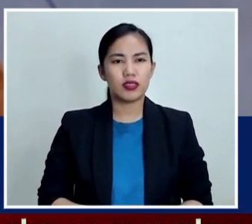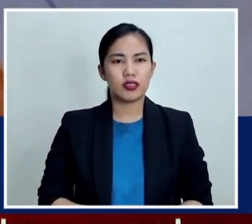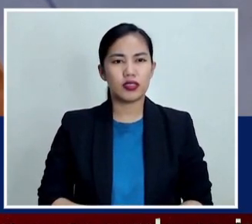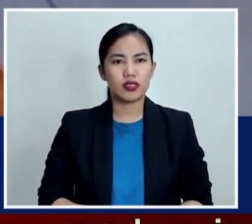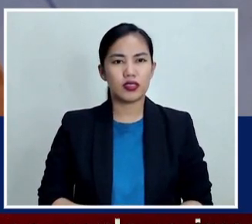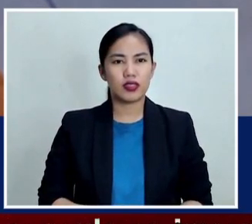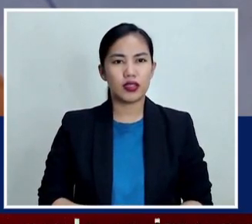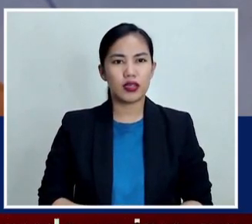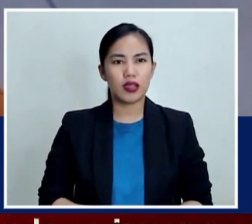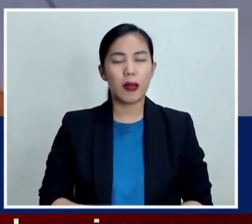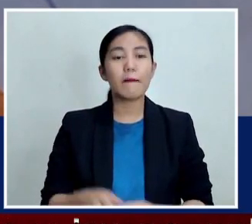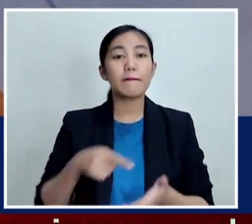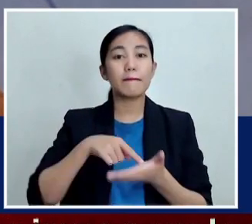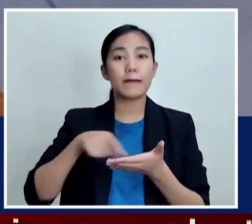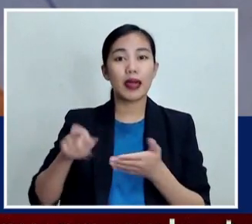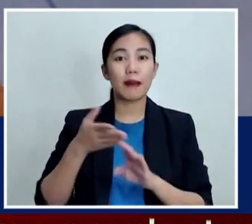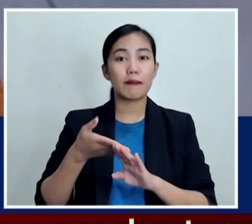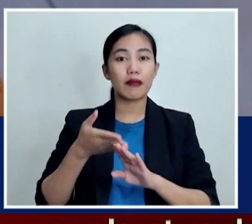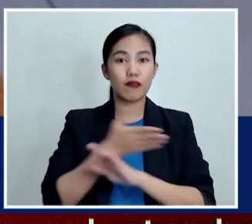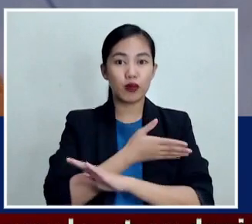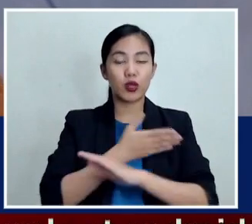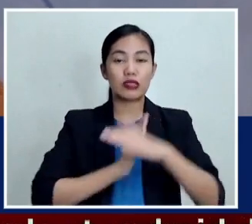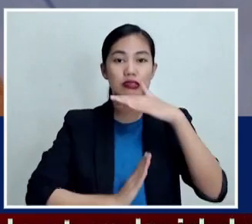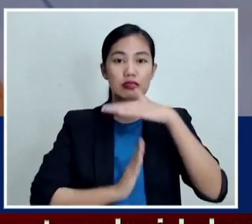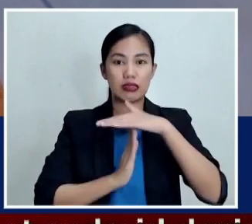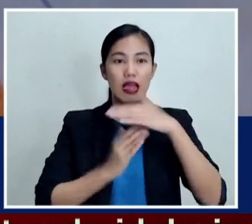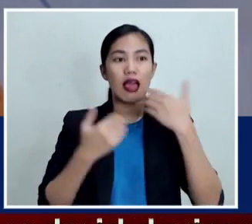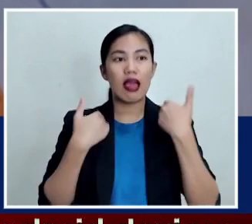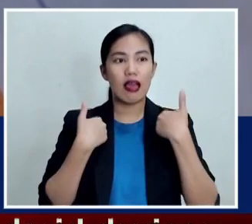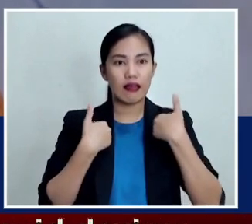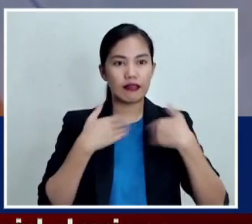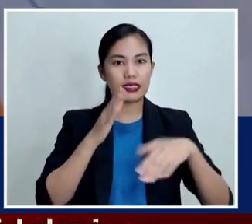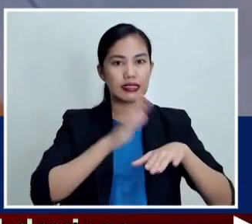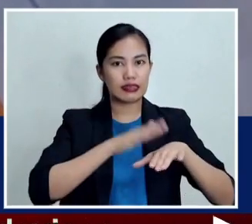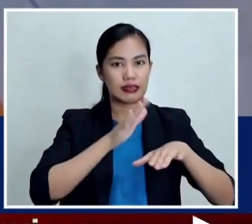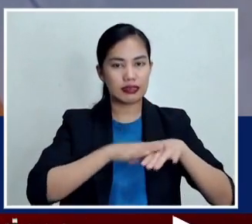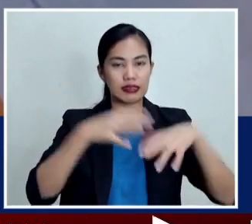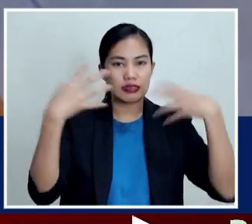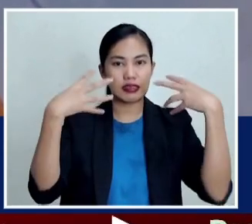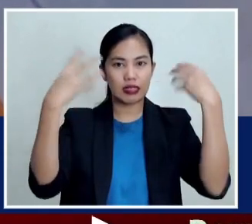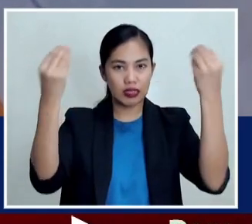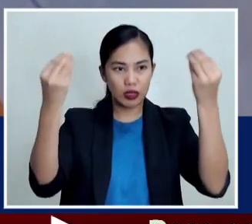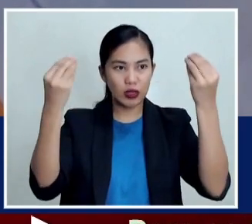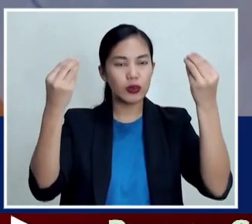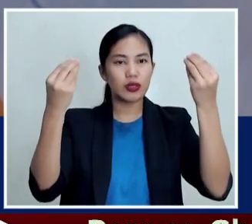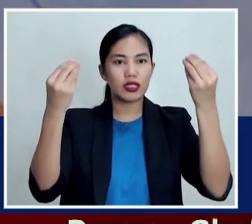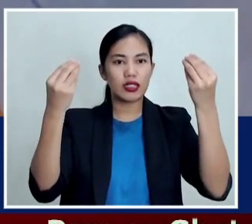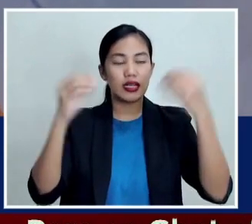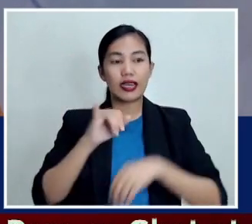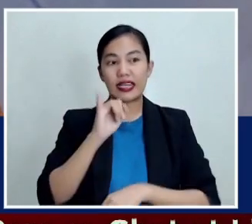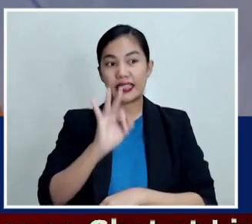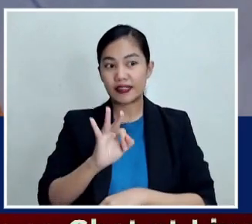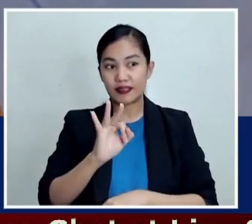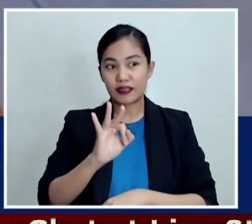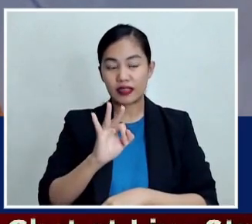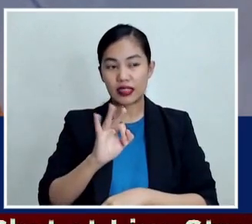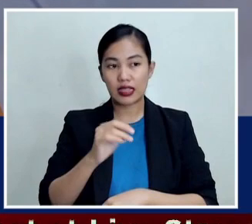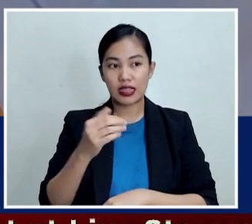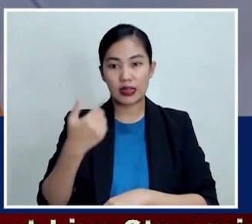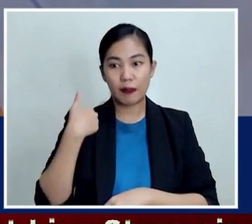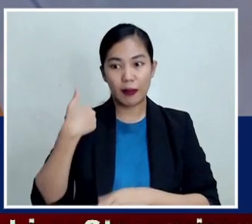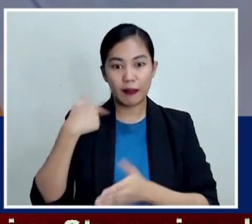date, may matatanggap kang disconnection notice. So pag hindi mo pa rin nabayaran, then